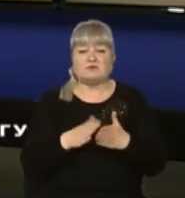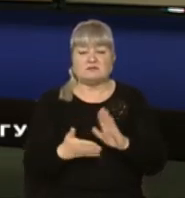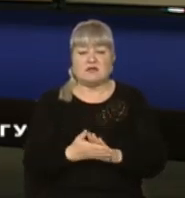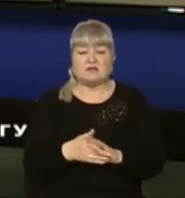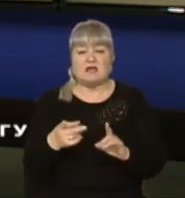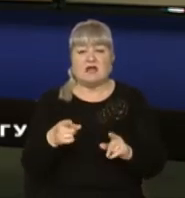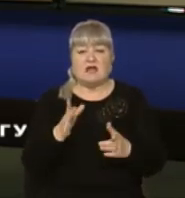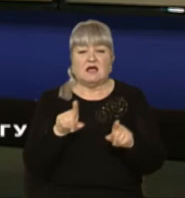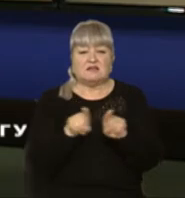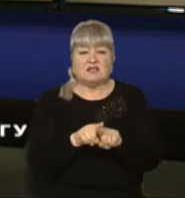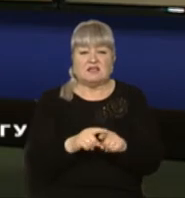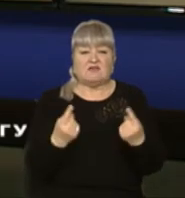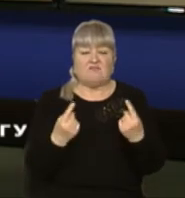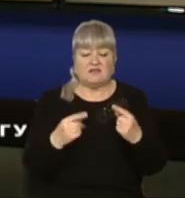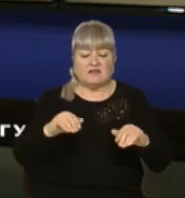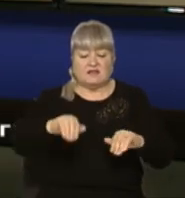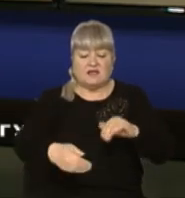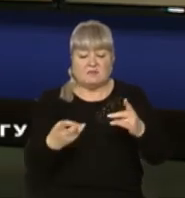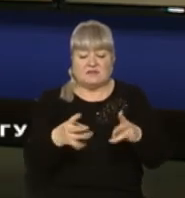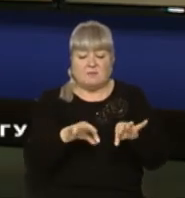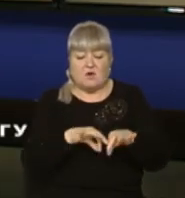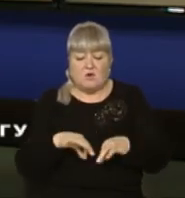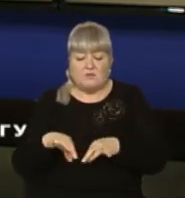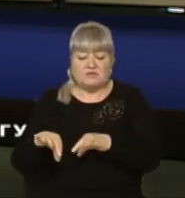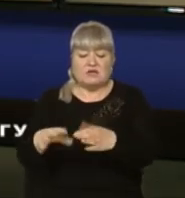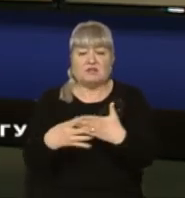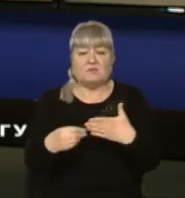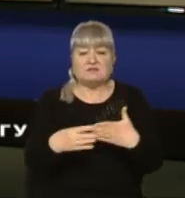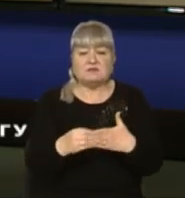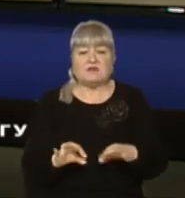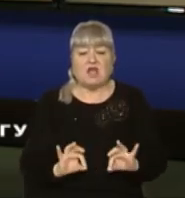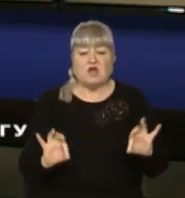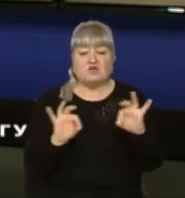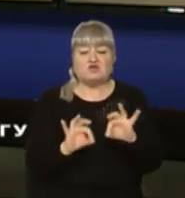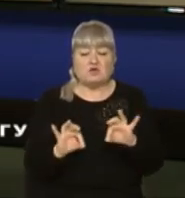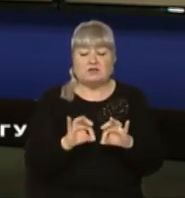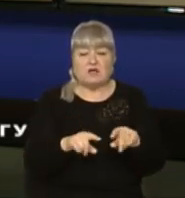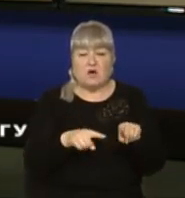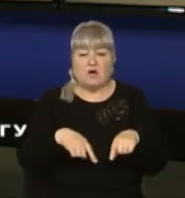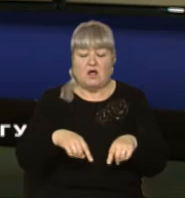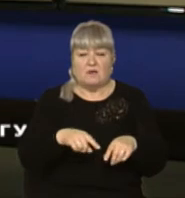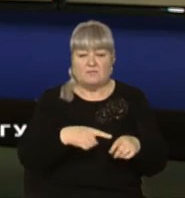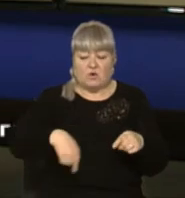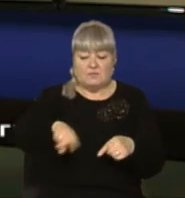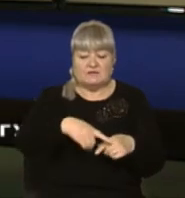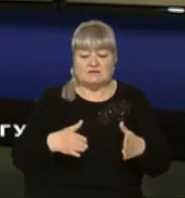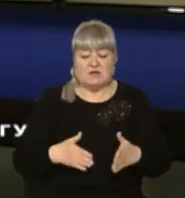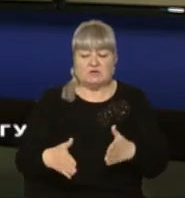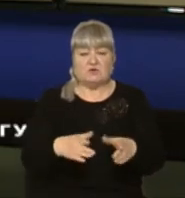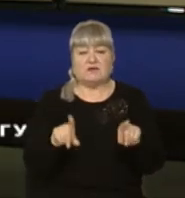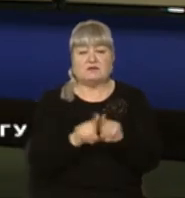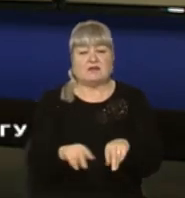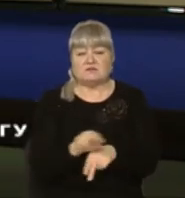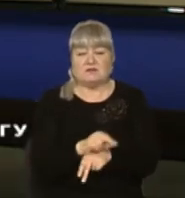треба об'їжджати по ґрунтах. Тому ніяких доріг об'їзних, які пані Оксана нам сьогодні сказала, теж не